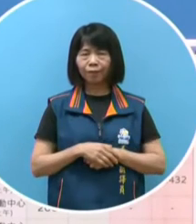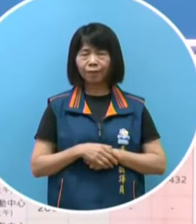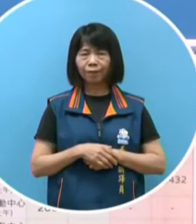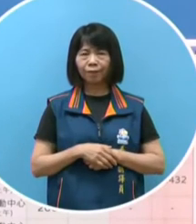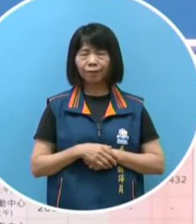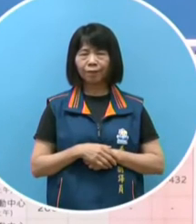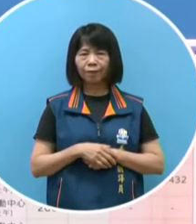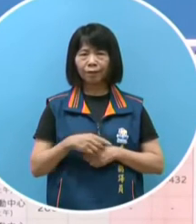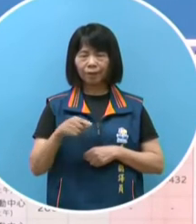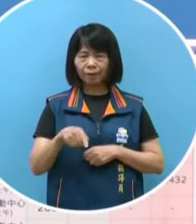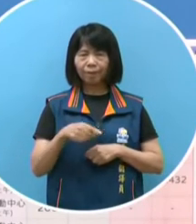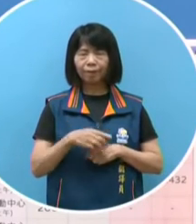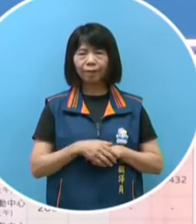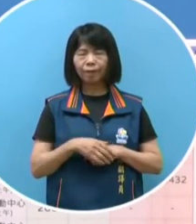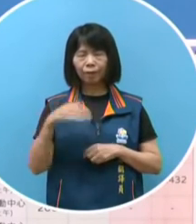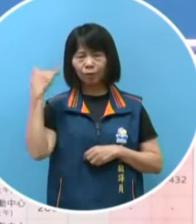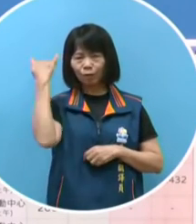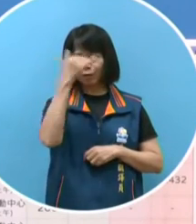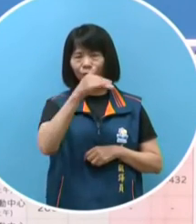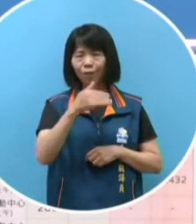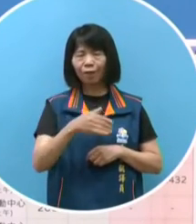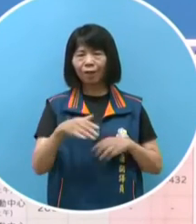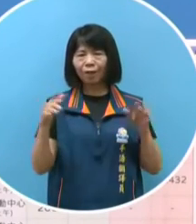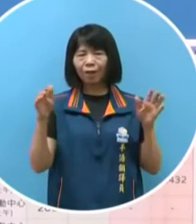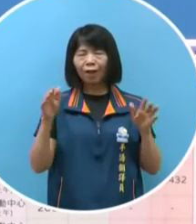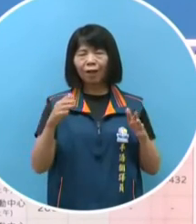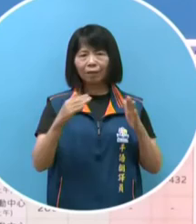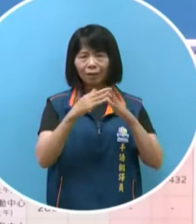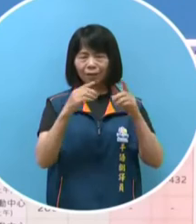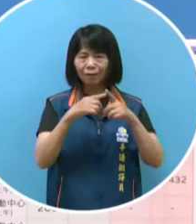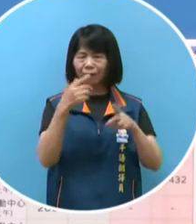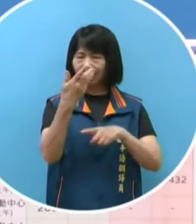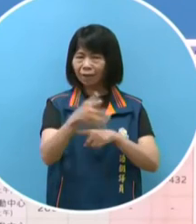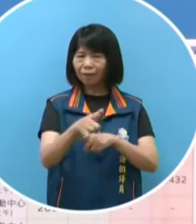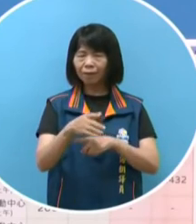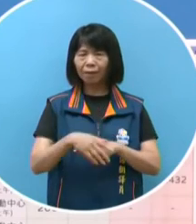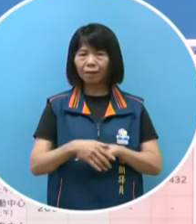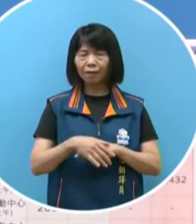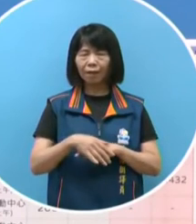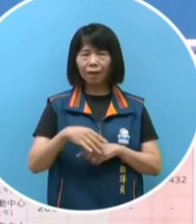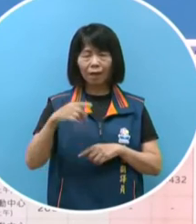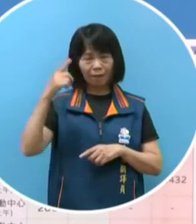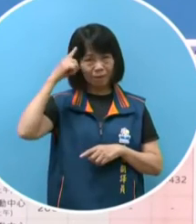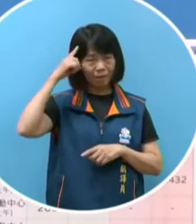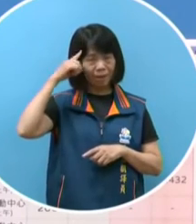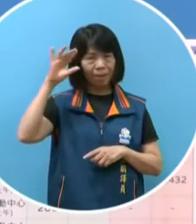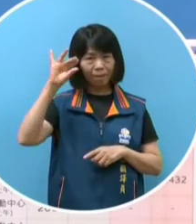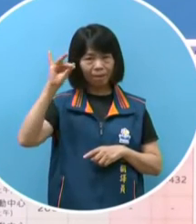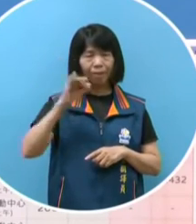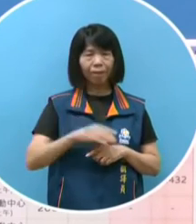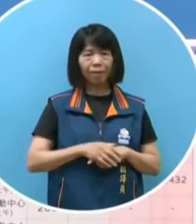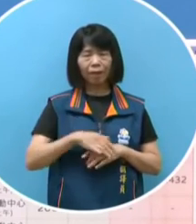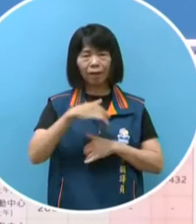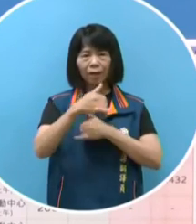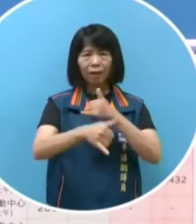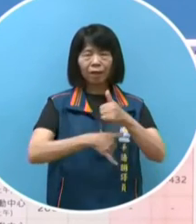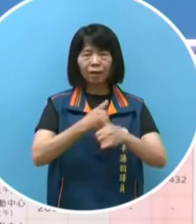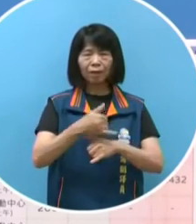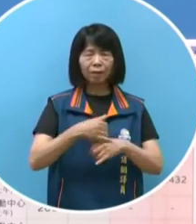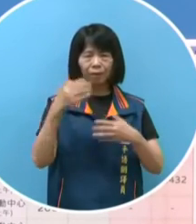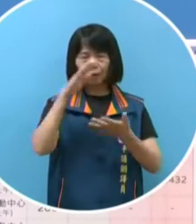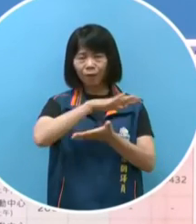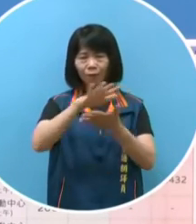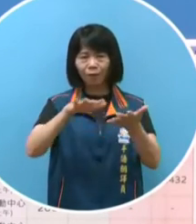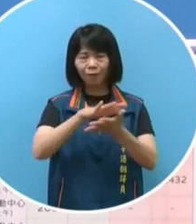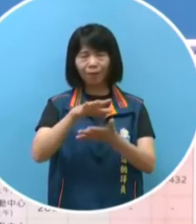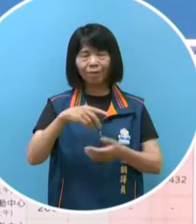走过了突然失去的亲人，以及这100天的生活失序，我相信每一个家